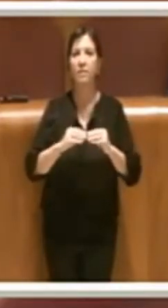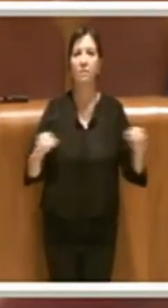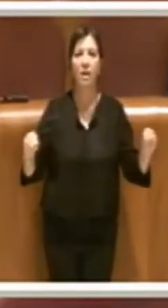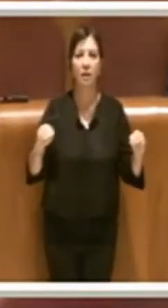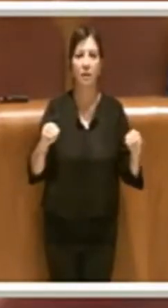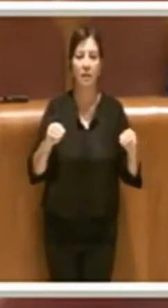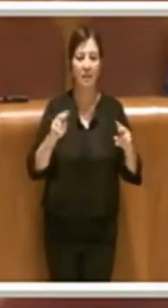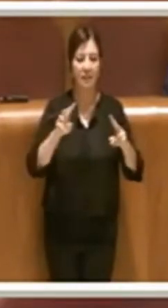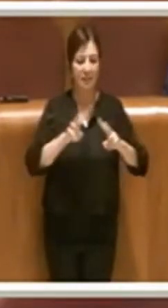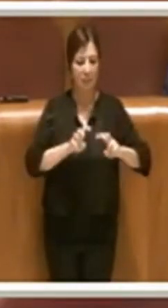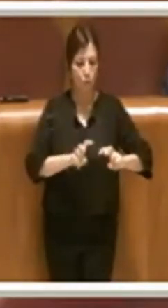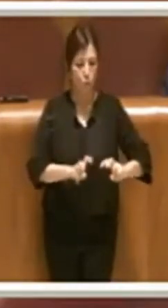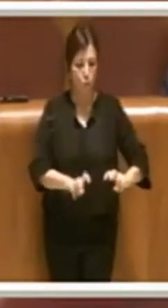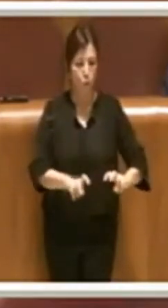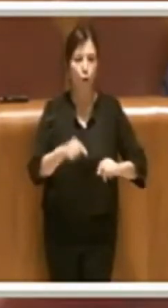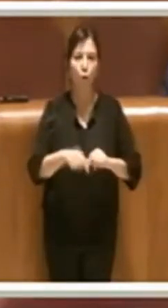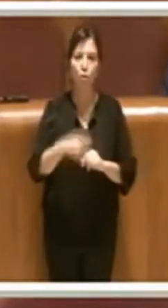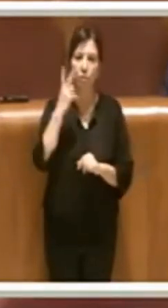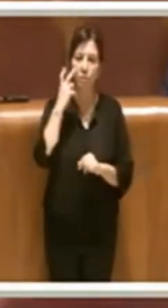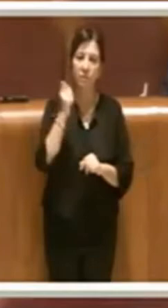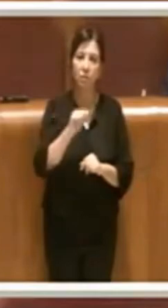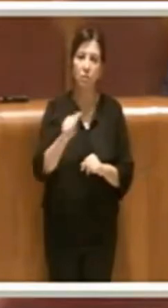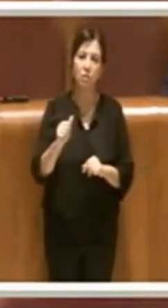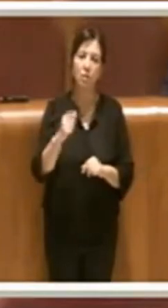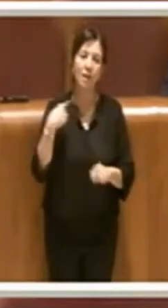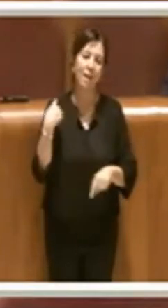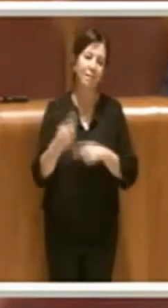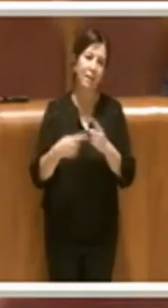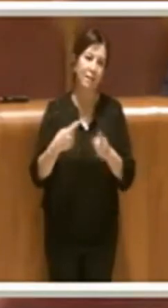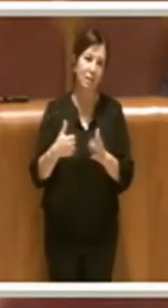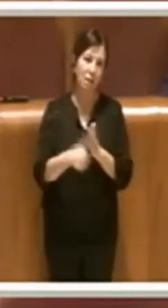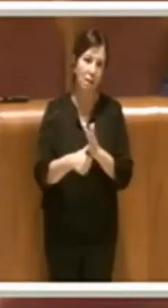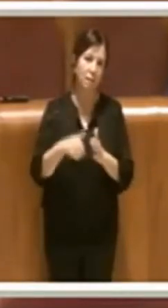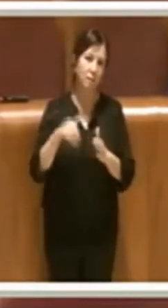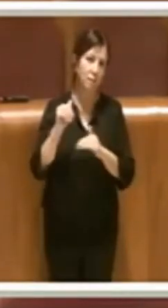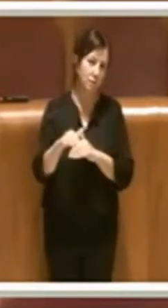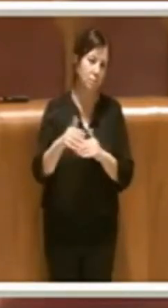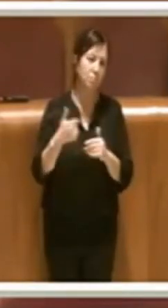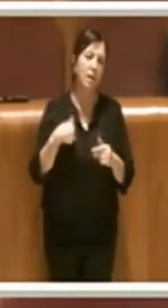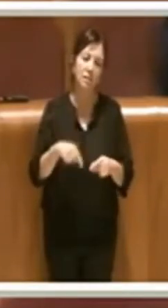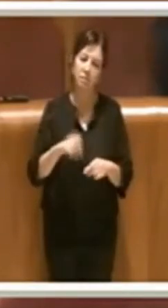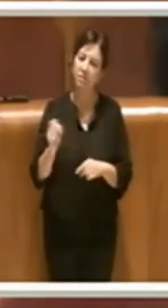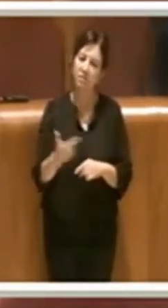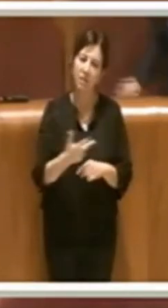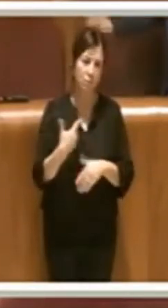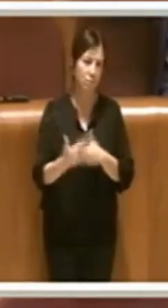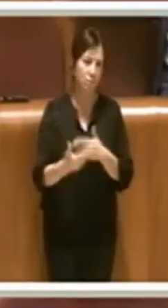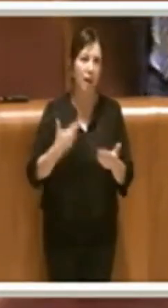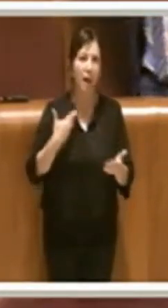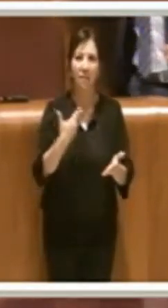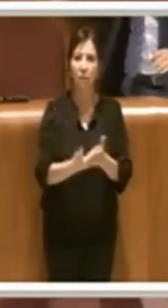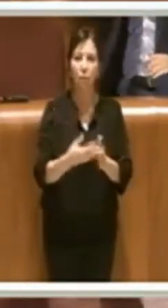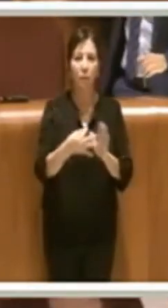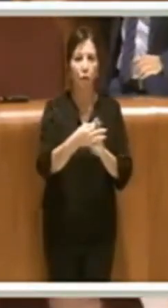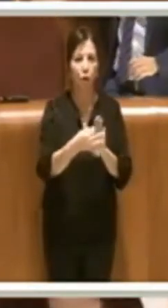le istruttorie che oggi erano previste solo nelle modalità tradizionali, quindi molto velocemente un adeguamento alla normativa.